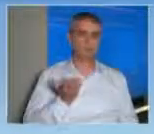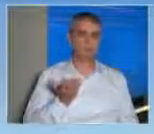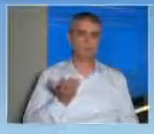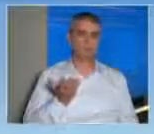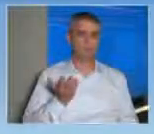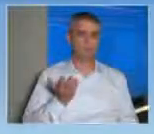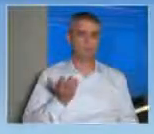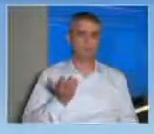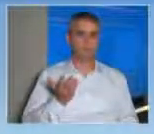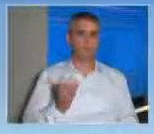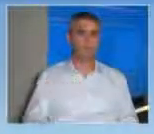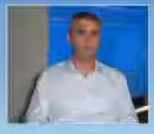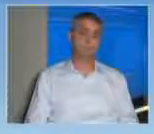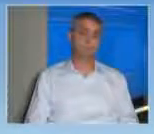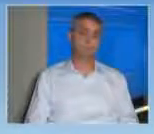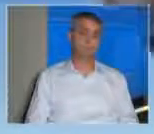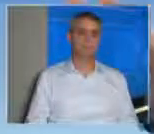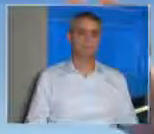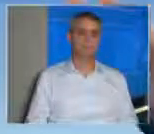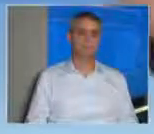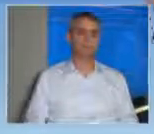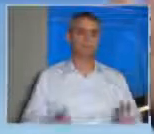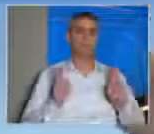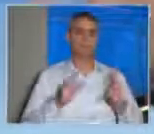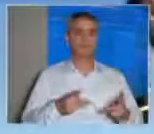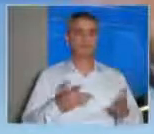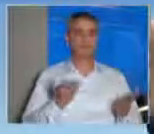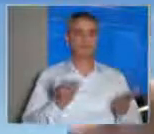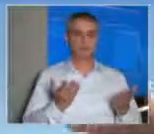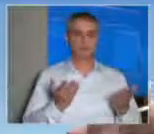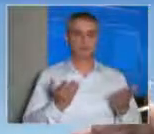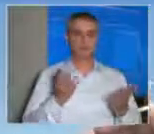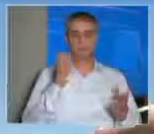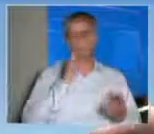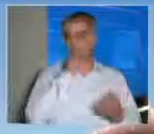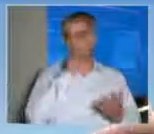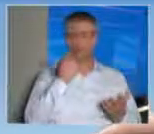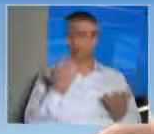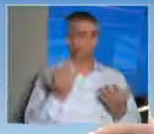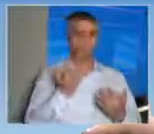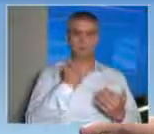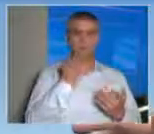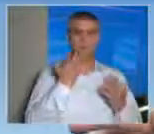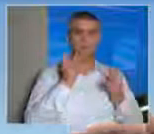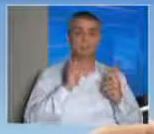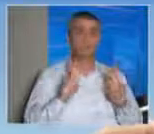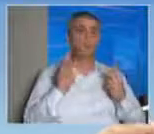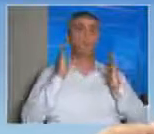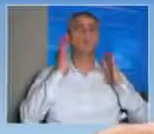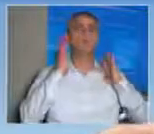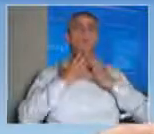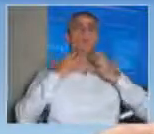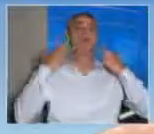הזה ש... תראו, אפשר ללכת... צד אחד על, על, על ההיסטוריה. וההיסטוריה הקרובה אומרת שכשיש אירועים נורא